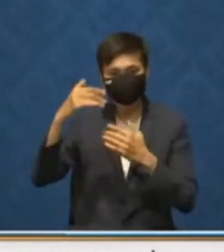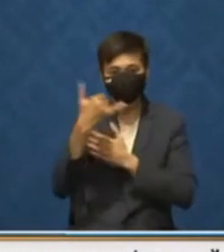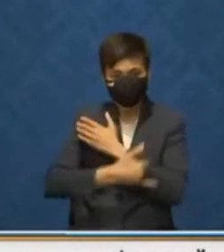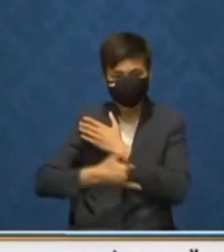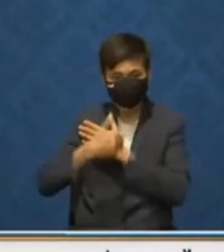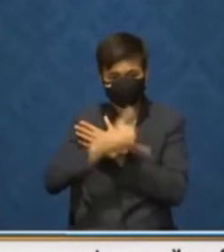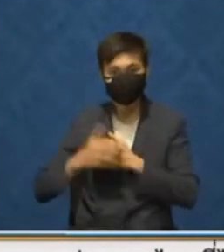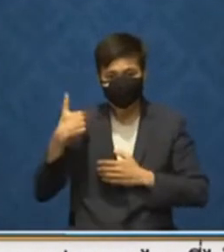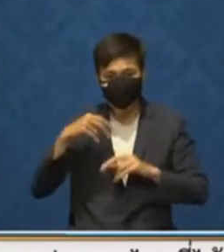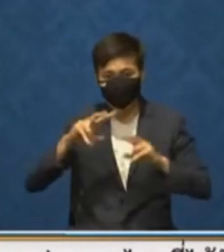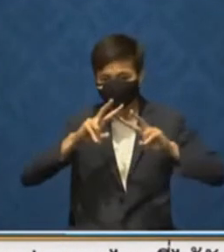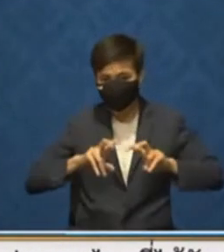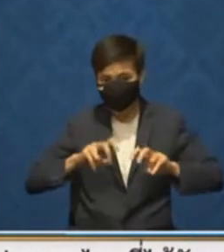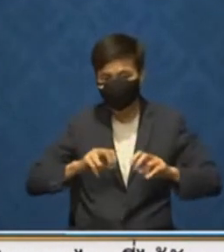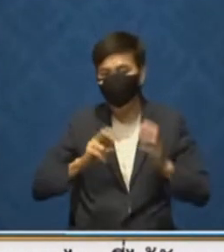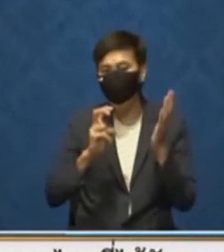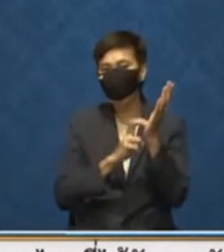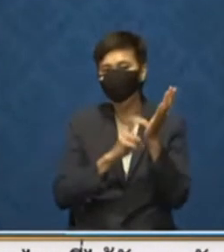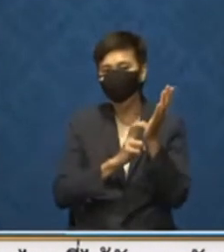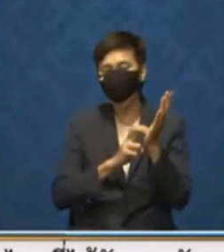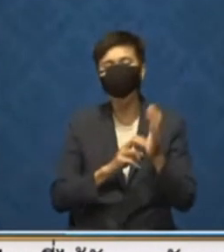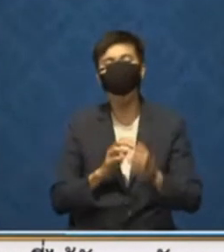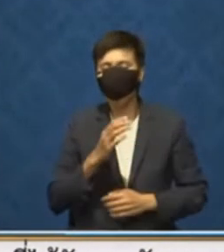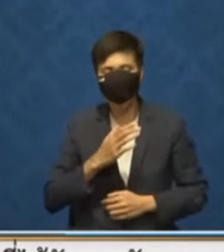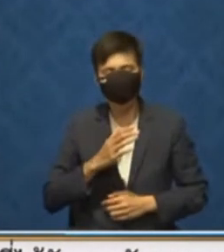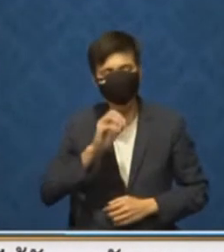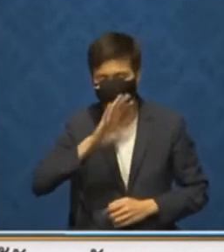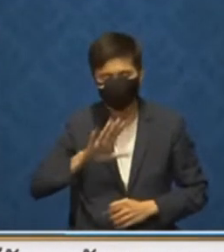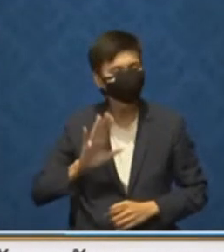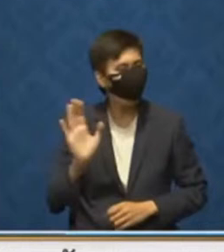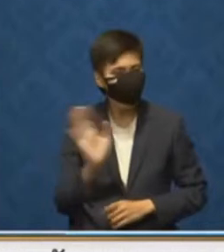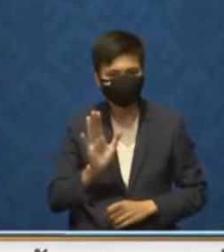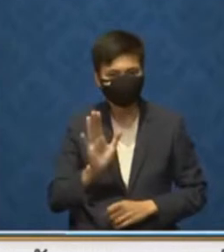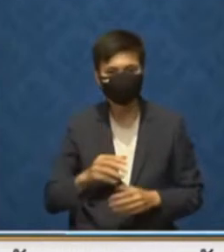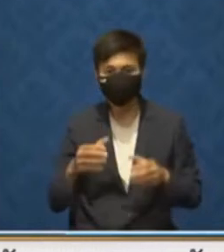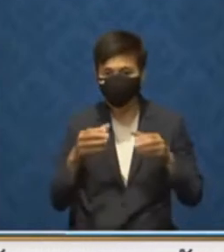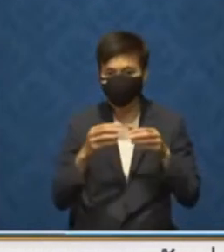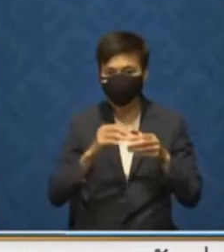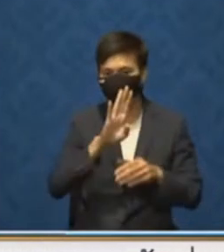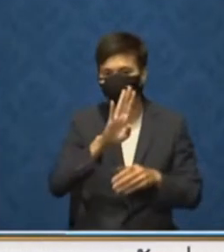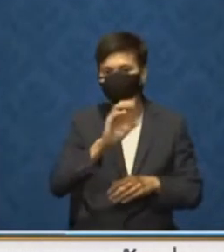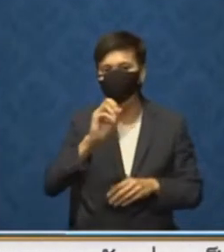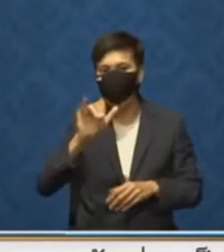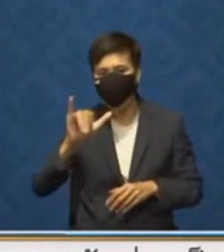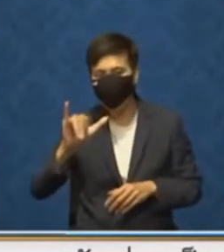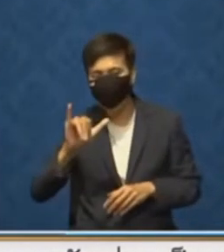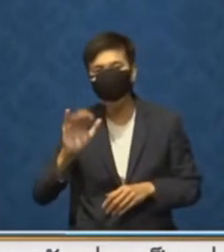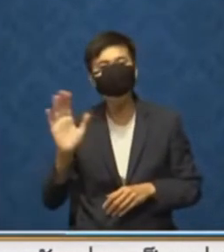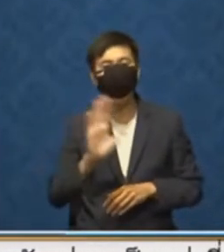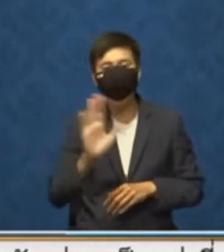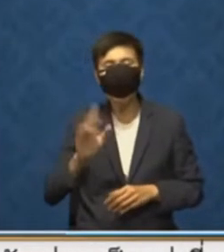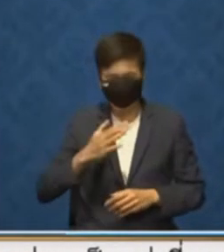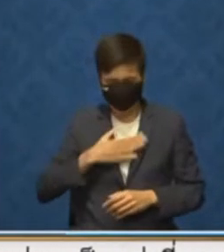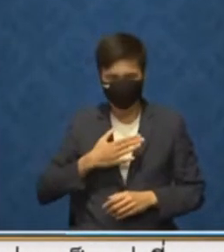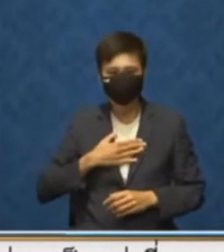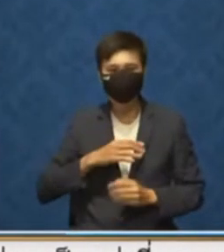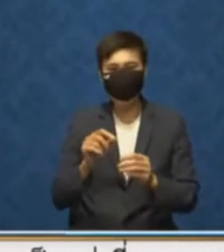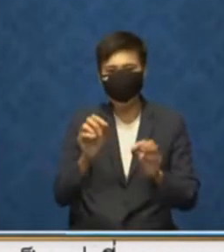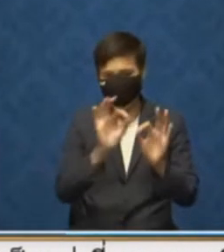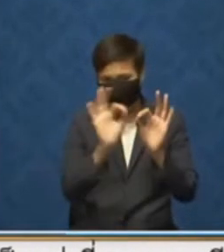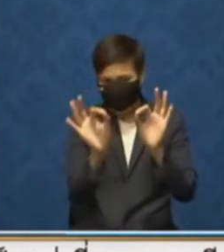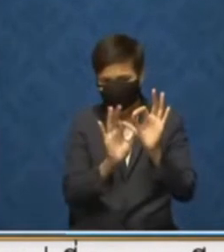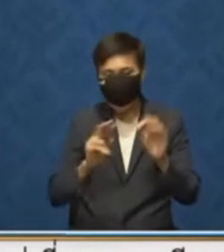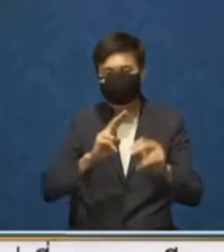ครับแยกว่าไม่ได้กันไอ้บอยบอกว่าเดี๋ยวแกงบ่อยเขียนเองซอฟต์แวร์นี้